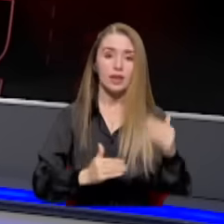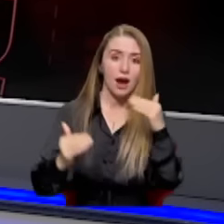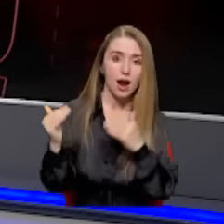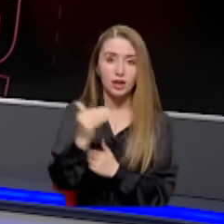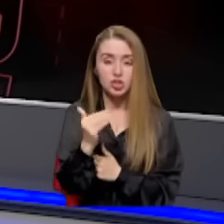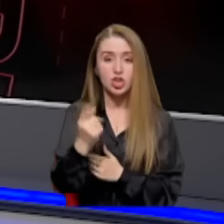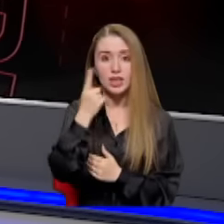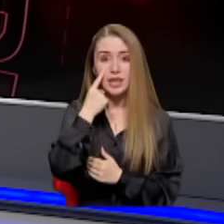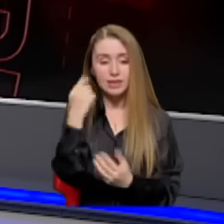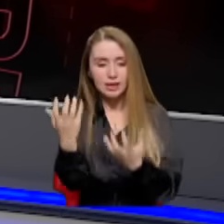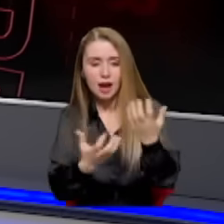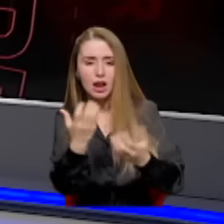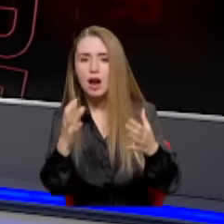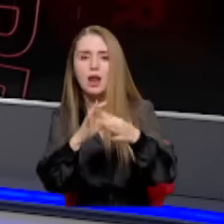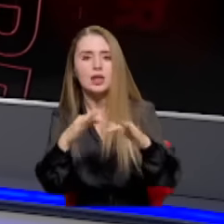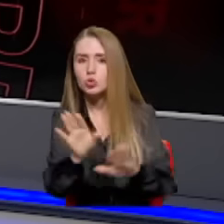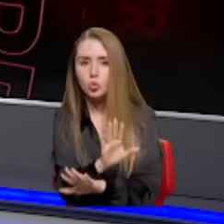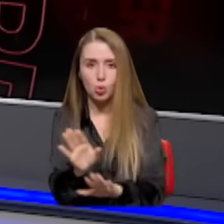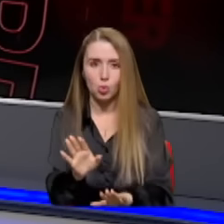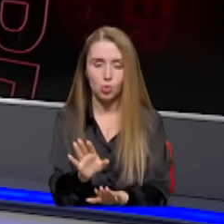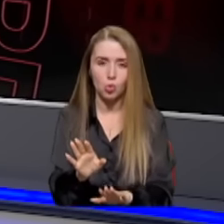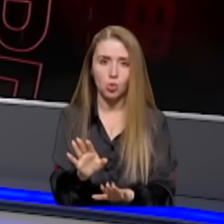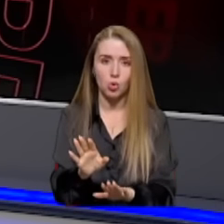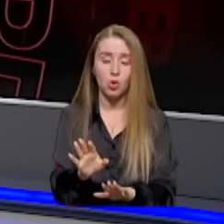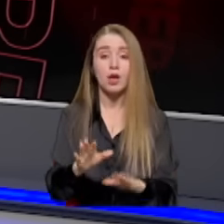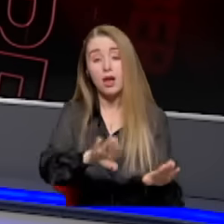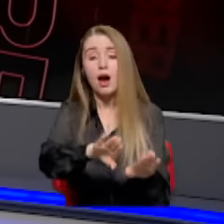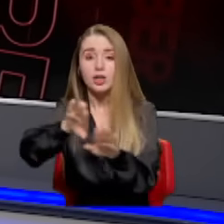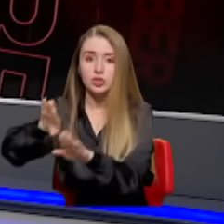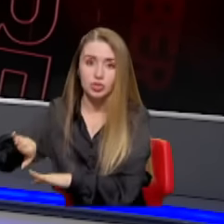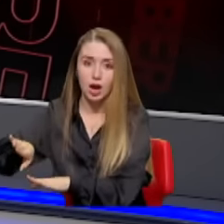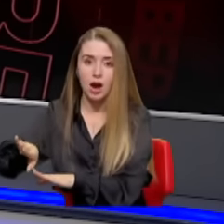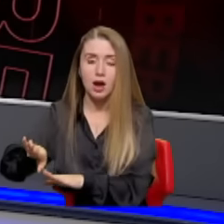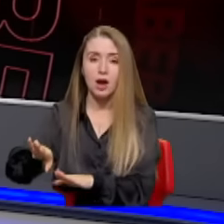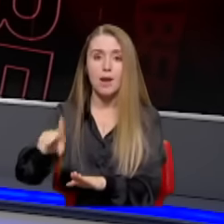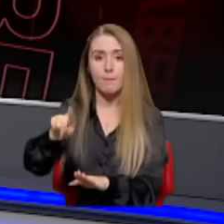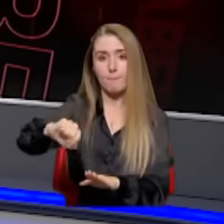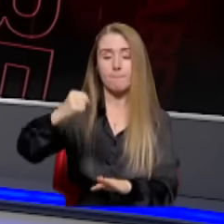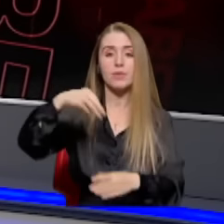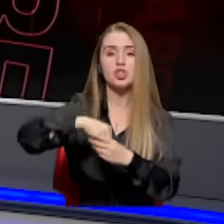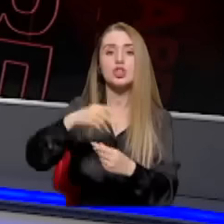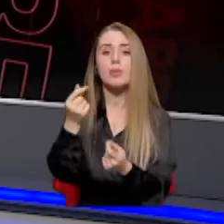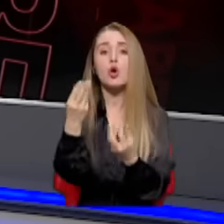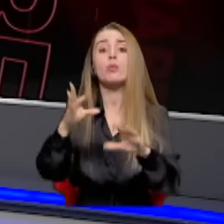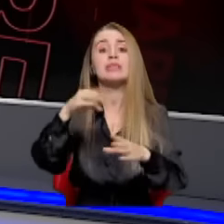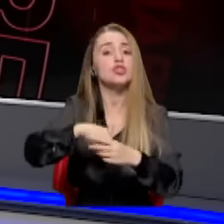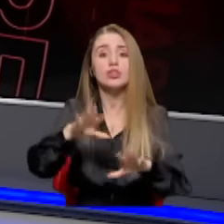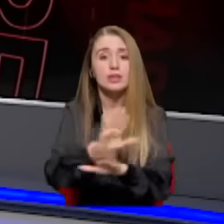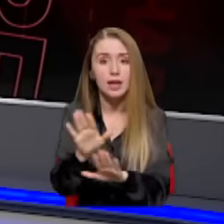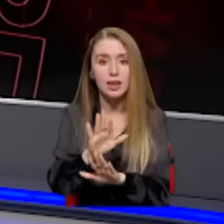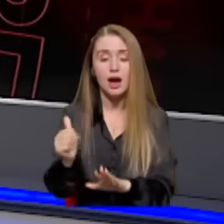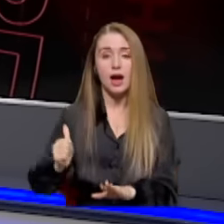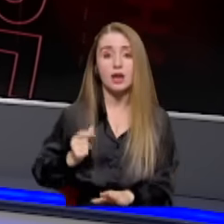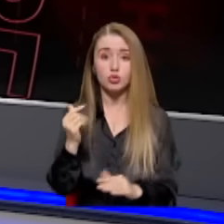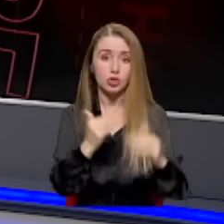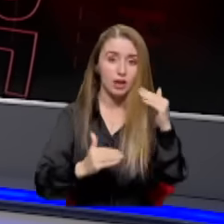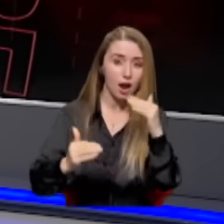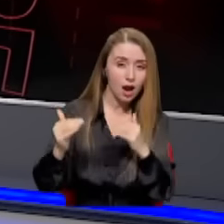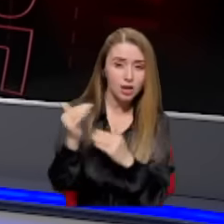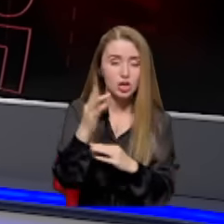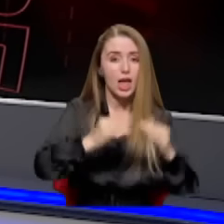artışının devletin kaynaklarıyla alakası yoktur. Ve ayrıca kasamızda para olmadığı için değil, asgari ücret